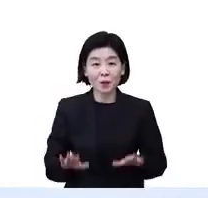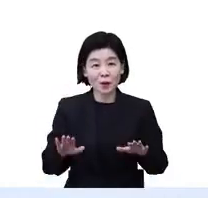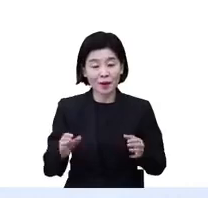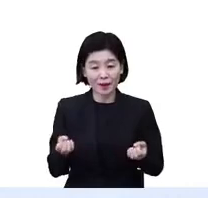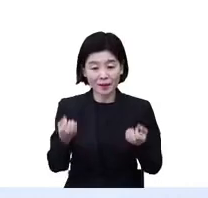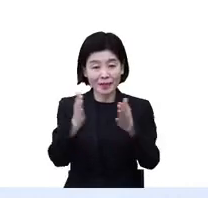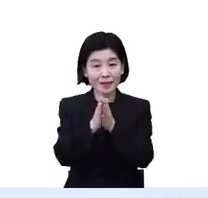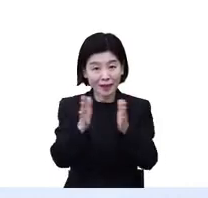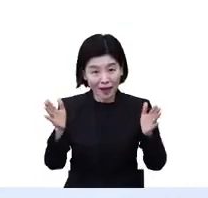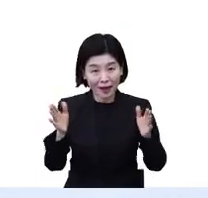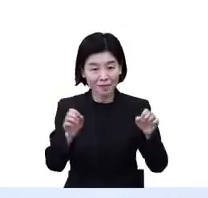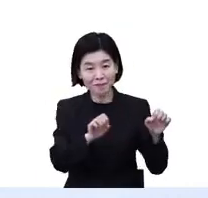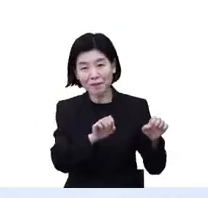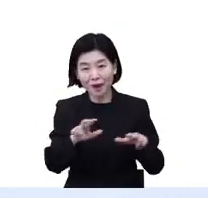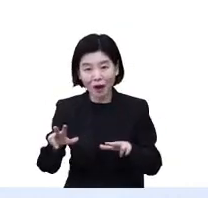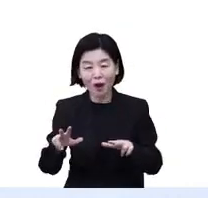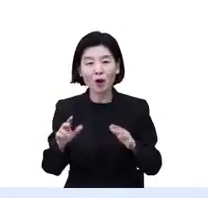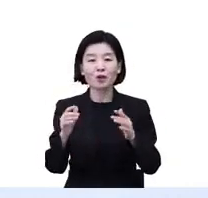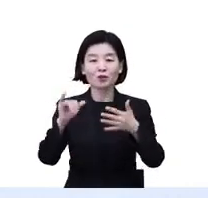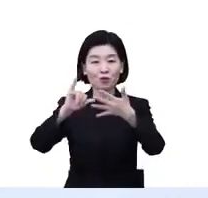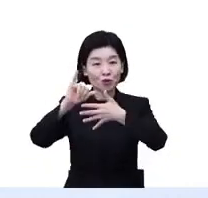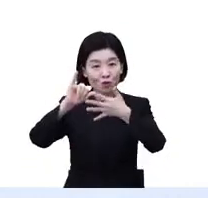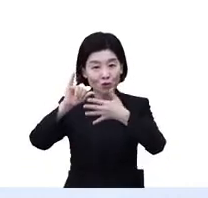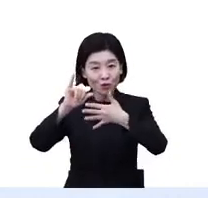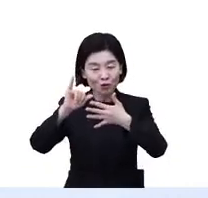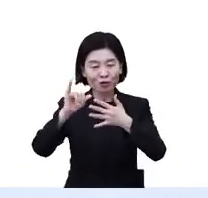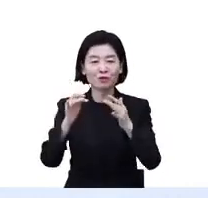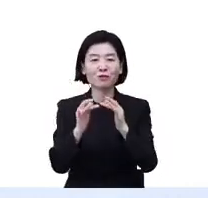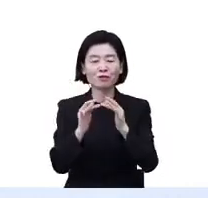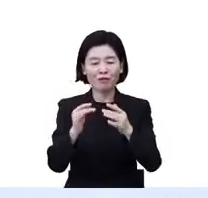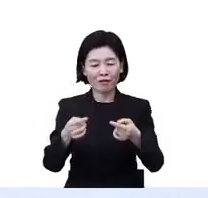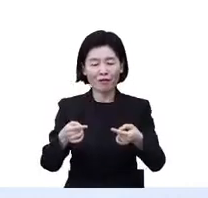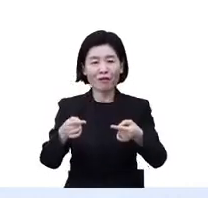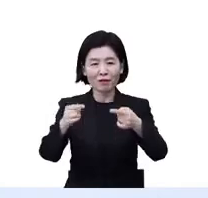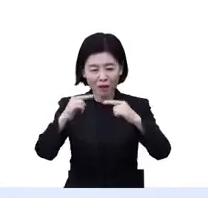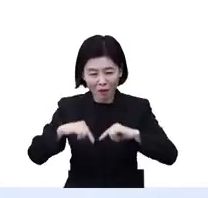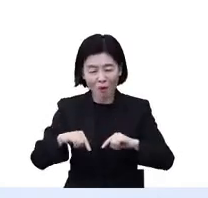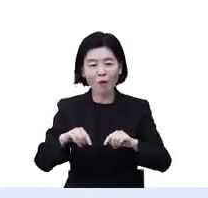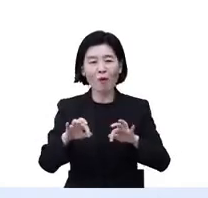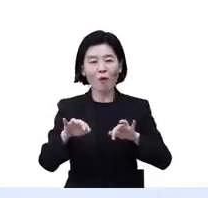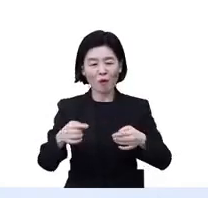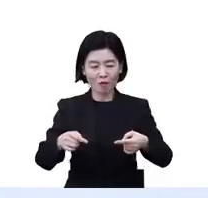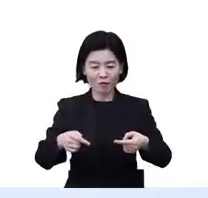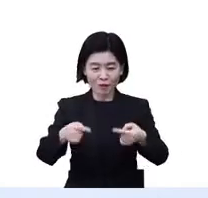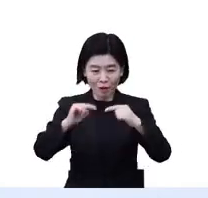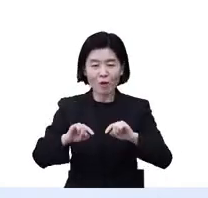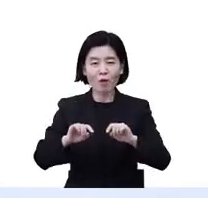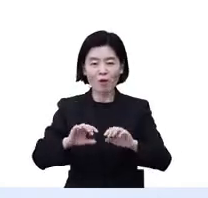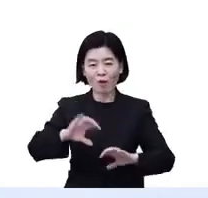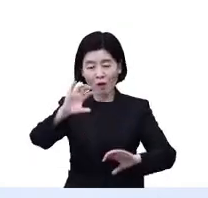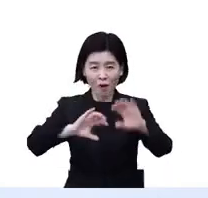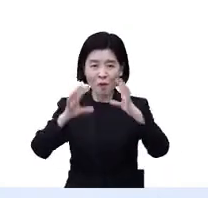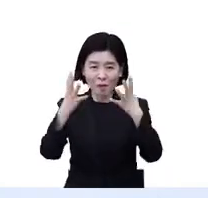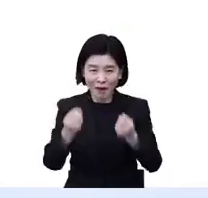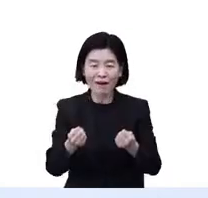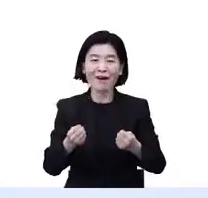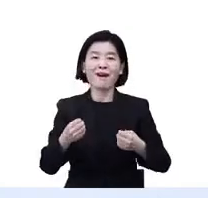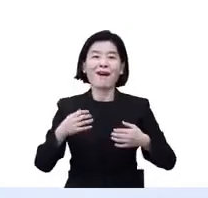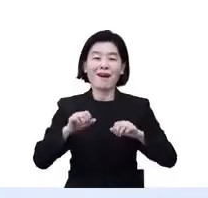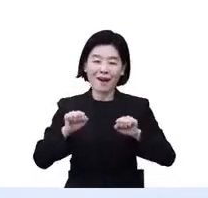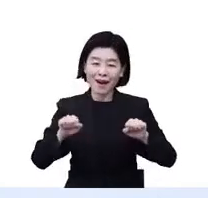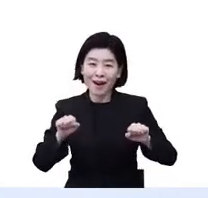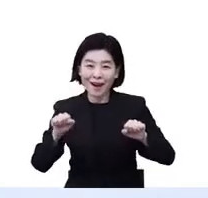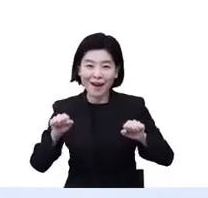시작이 되자마자 지금 유튜브 채팅창을 통해서 정말 많은 분들이 함께해 주고 계십니다. 안녕하세요 라고 하면서